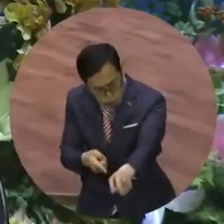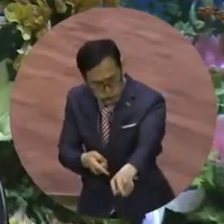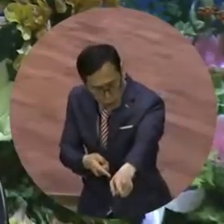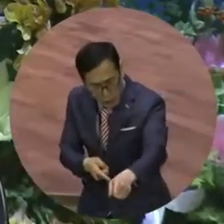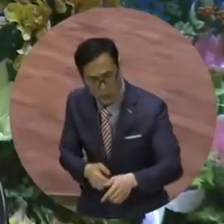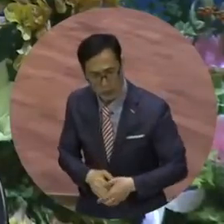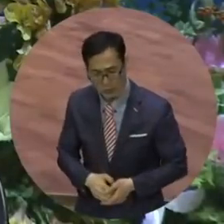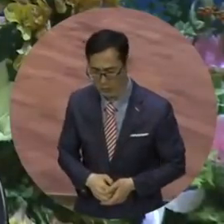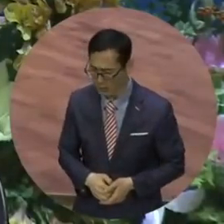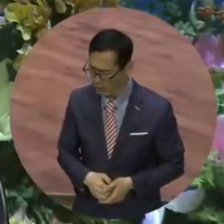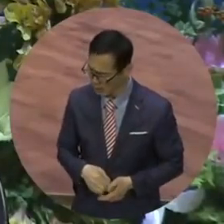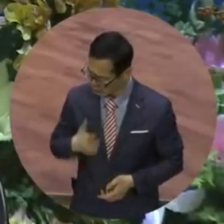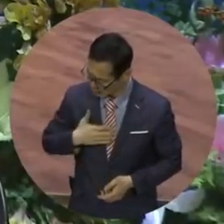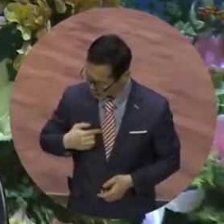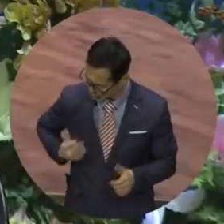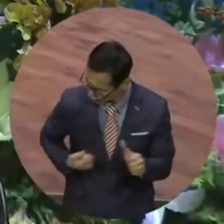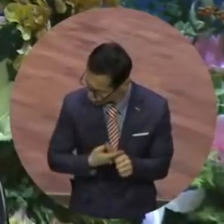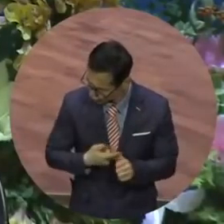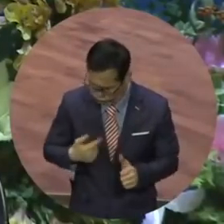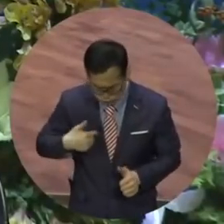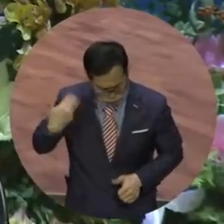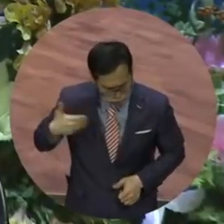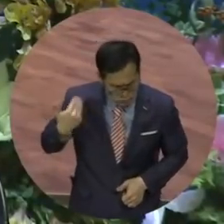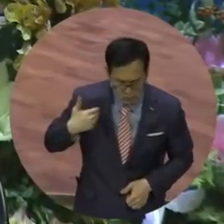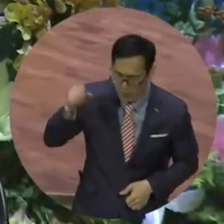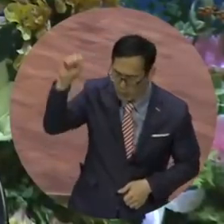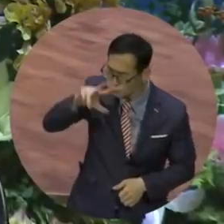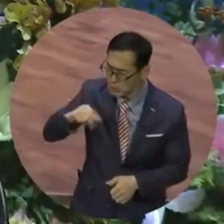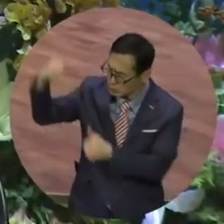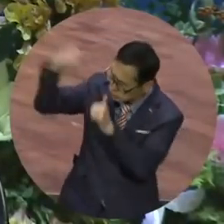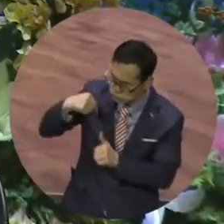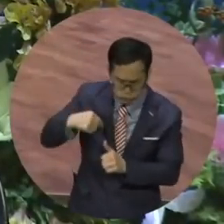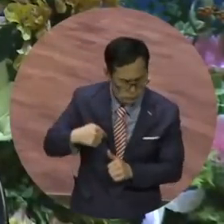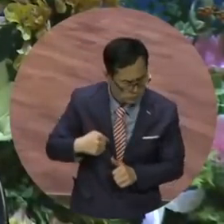수 없이 죽였어요. 난 잘못 없어요.